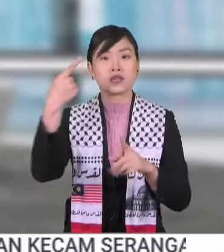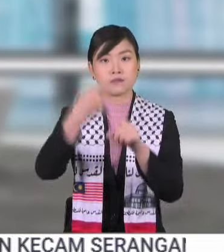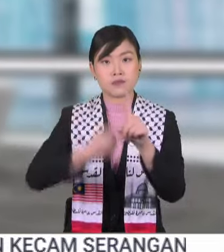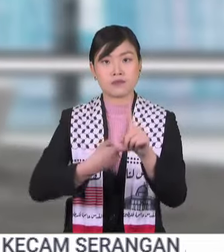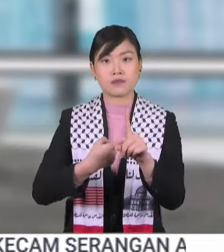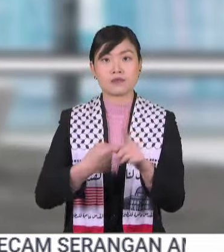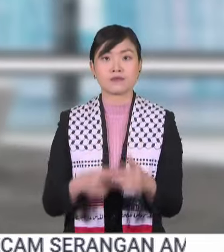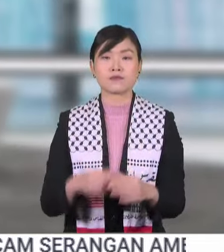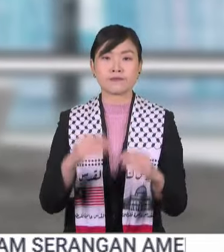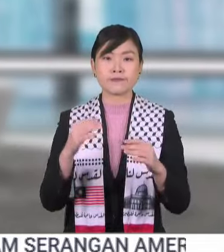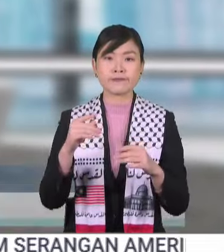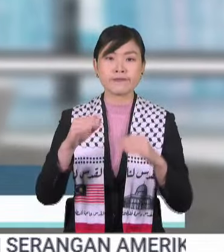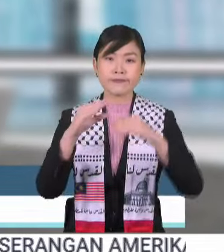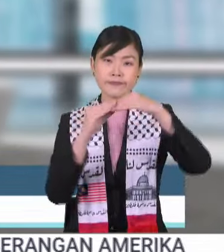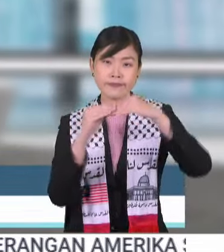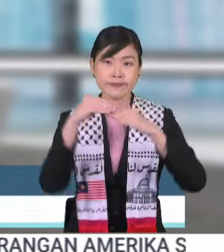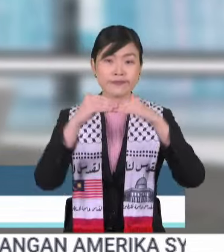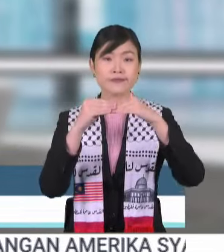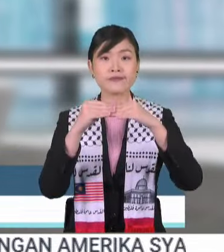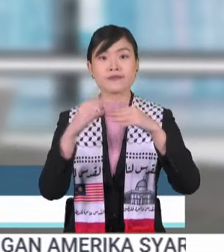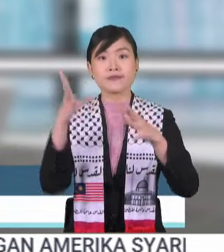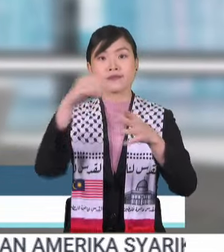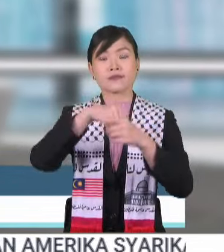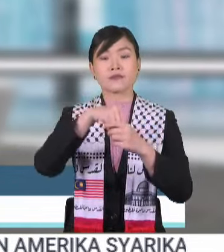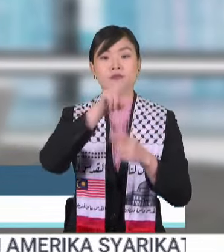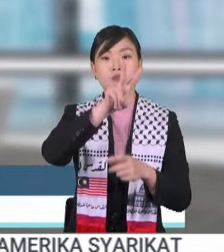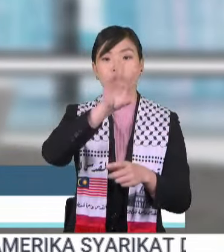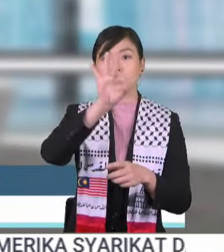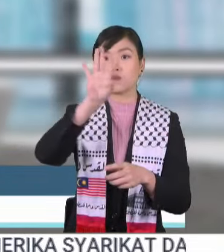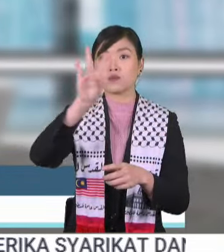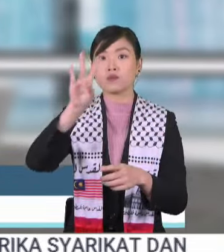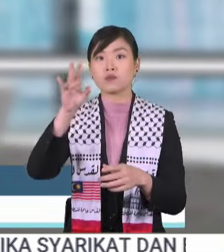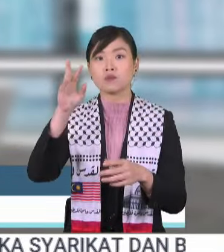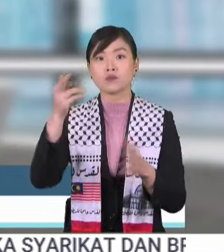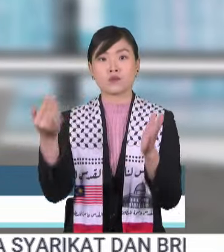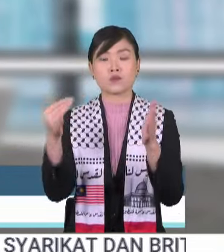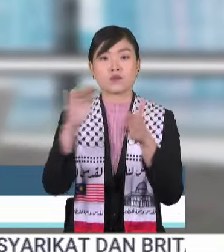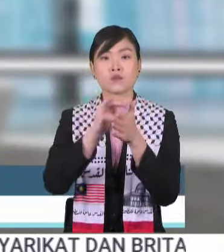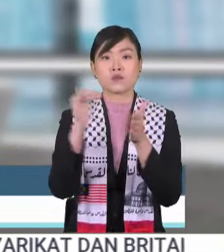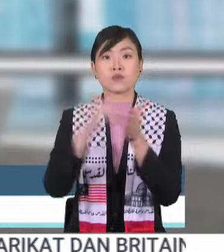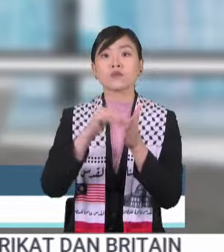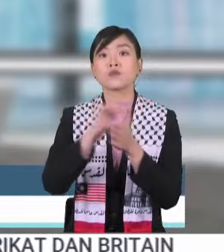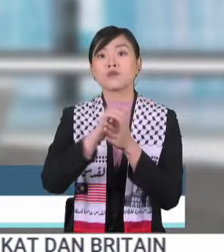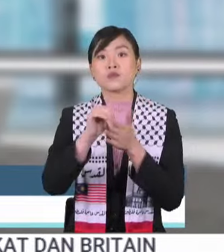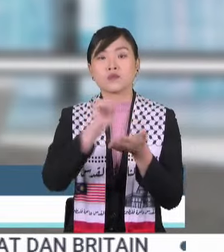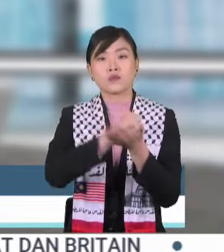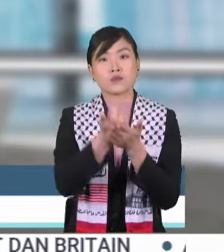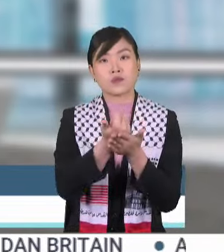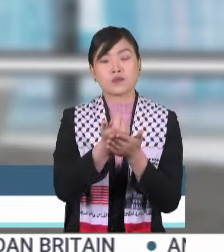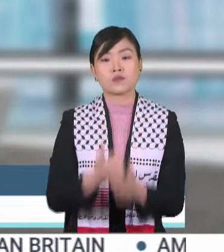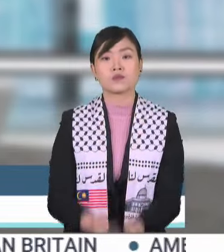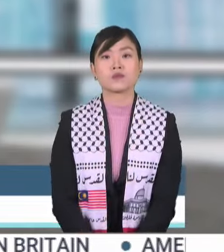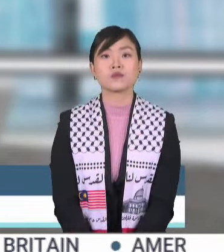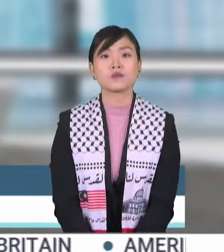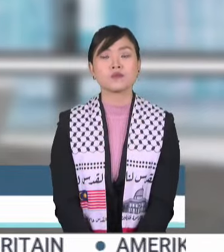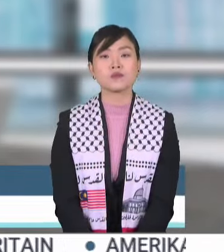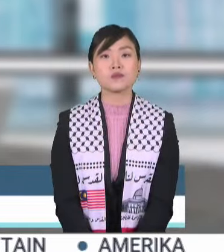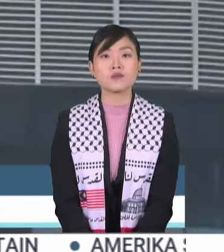melibatkan 297,000 akaun pengguna domestik dan 46,000 akaun pengguna bukan